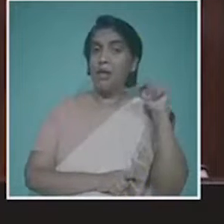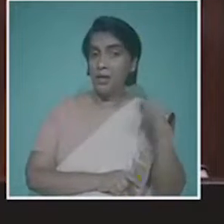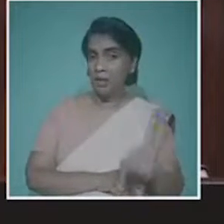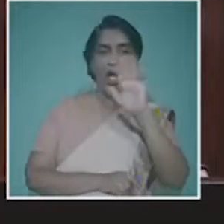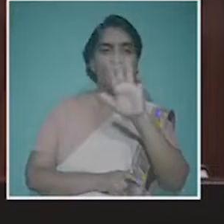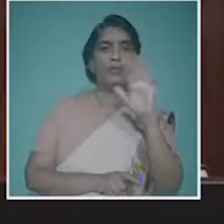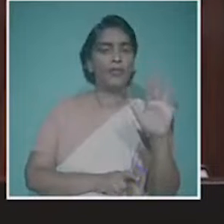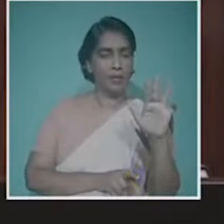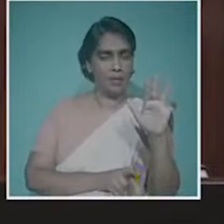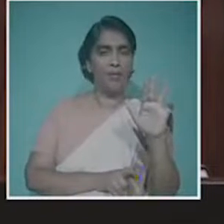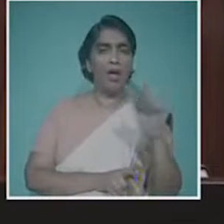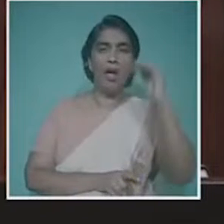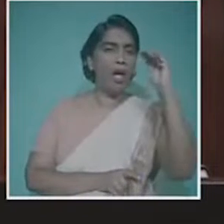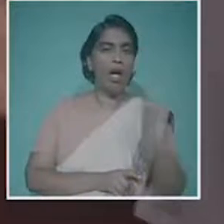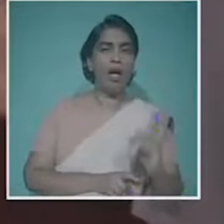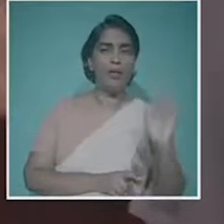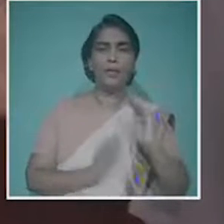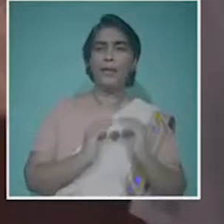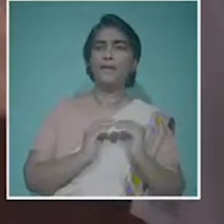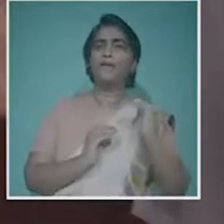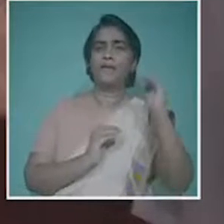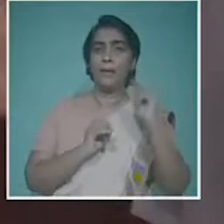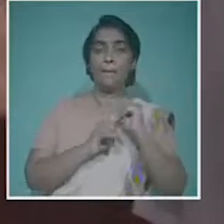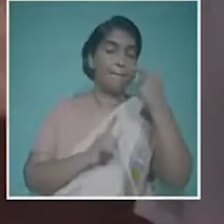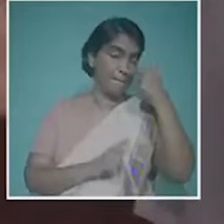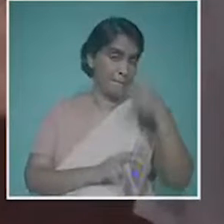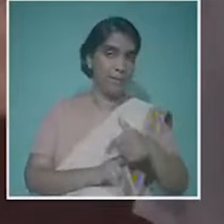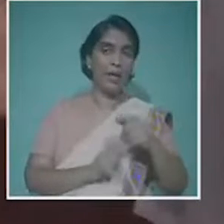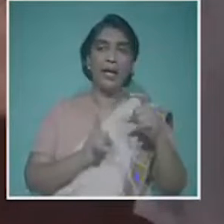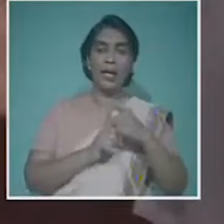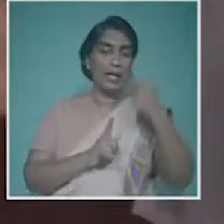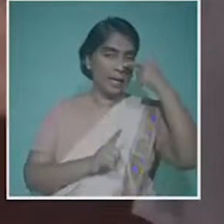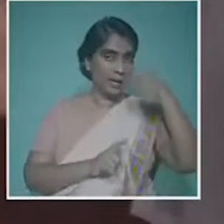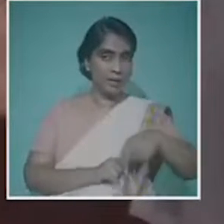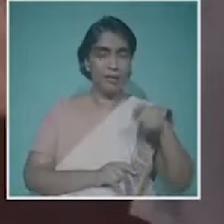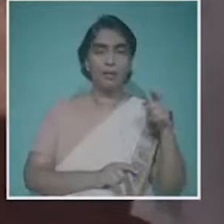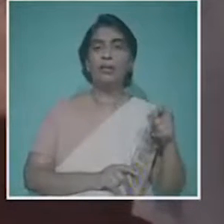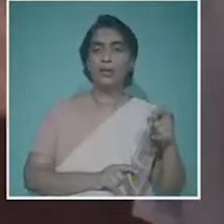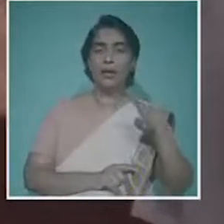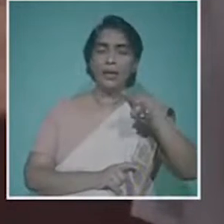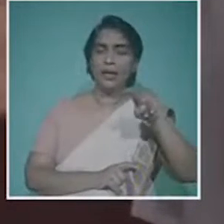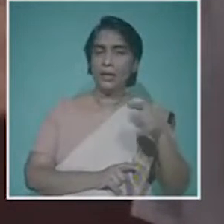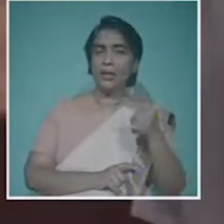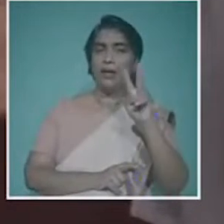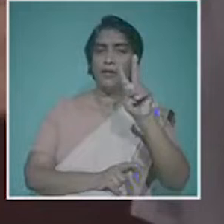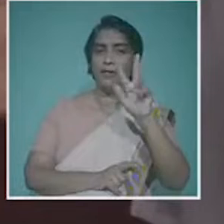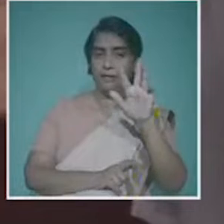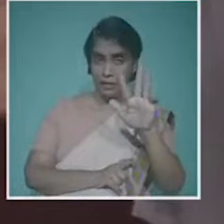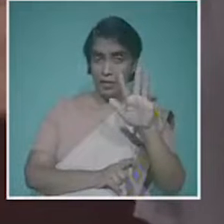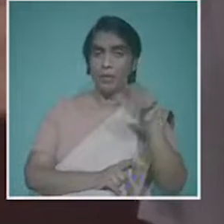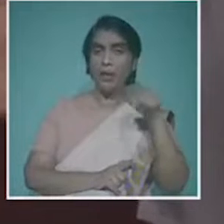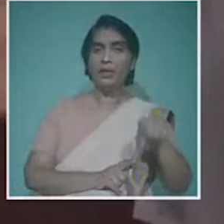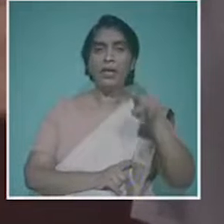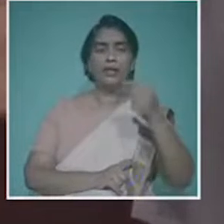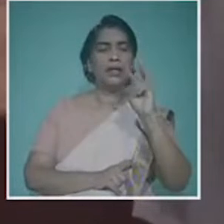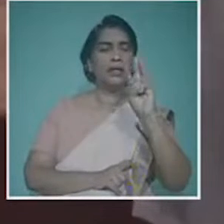තත්ත්වේ 99. ඒ කියන්නේ අඩුවීමක් නෙවෙයි වැඩිවීමක් තියෙන්නේ පෙට්‍රල් වල. දැන් ඩීසල් වල ගත්තොත් 129 තිබ්බ එක